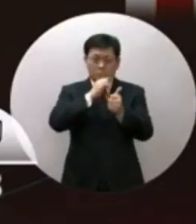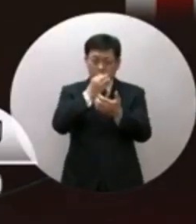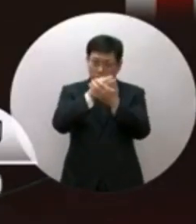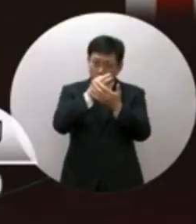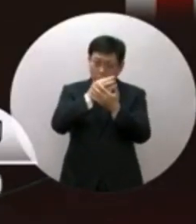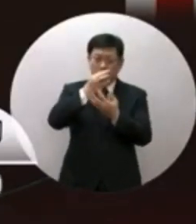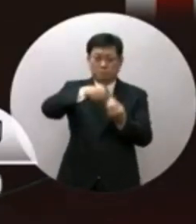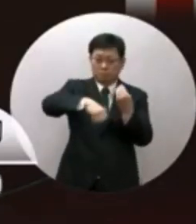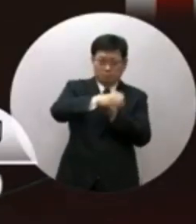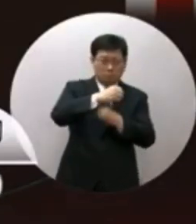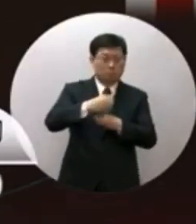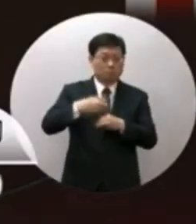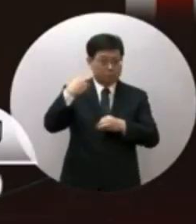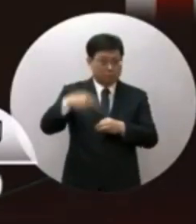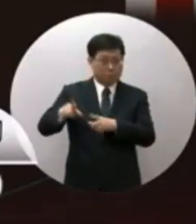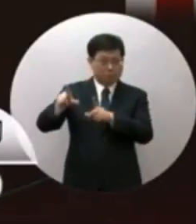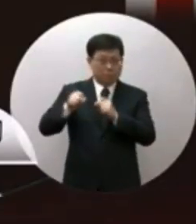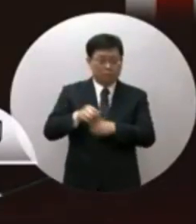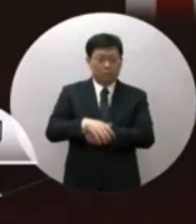节流措施，